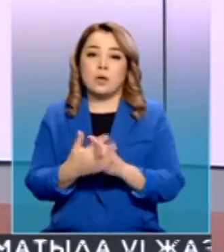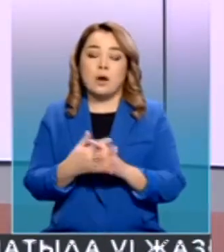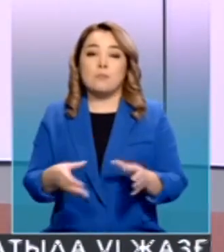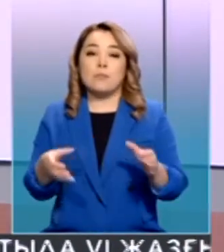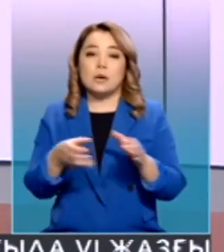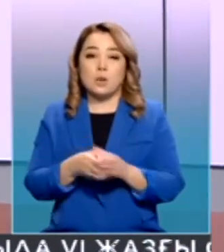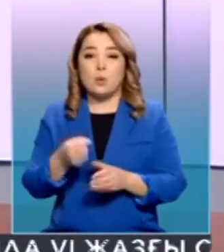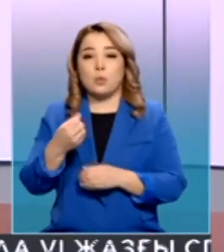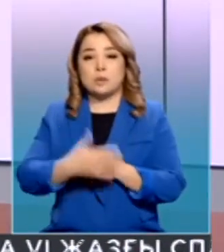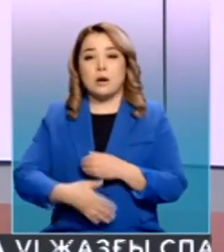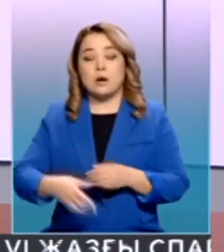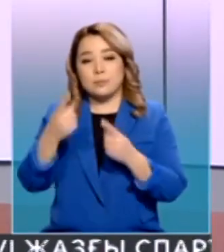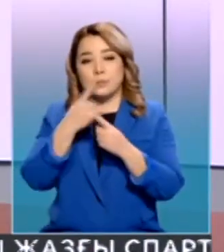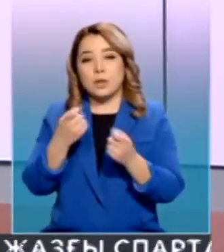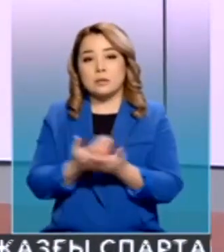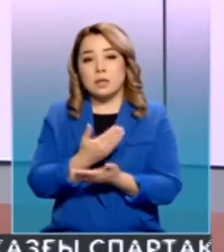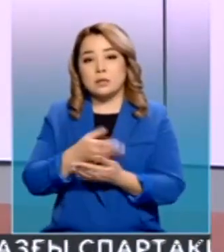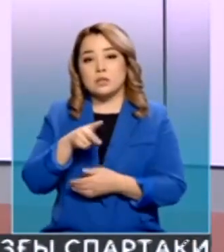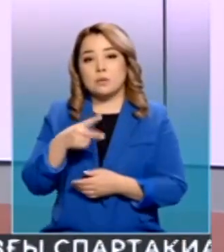Ауыл партиясының орталық аппараты